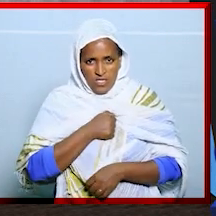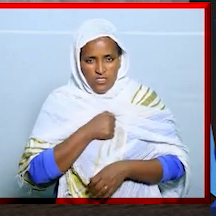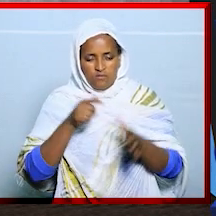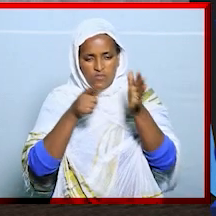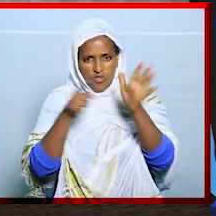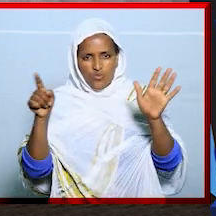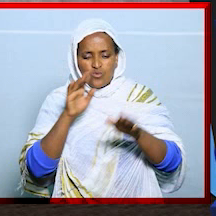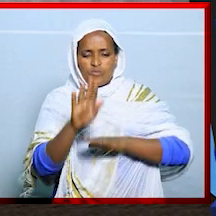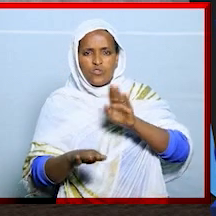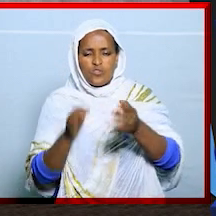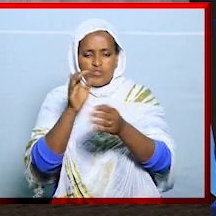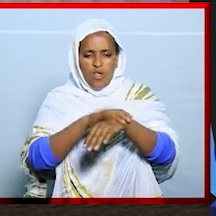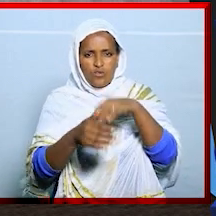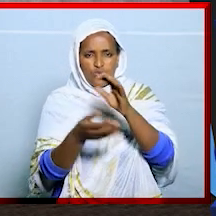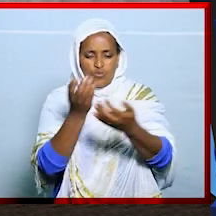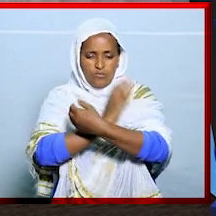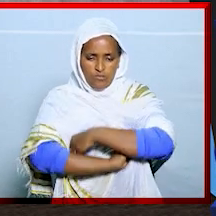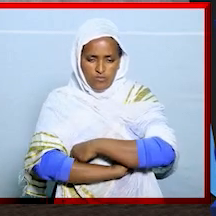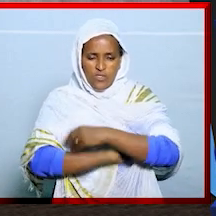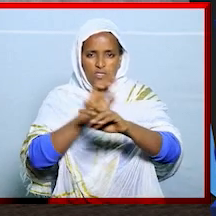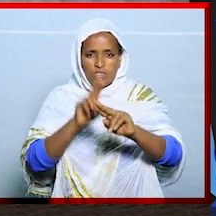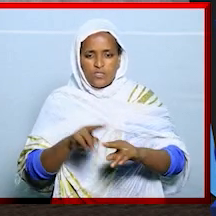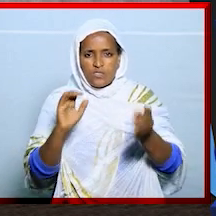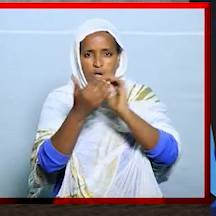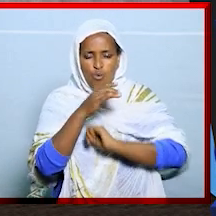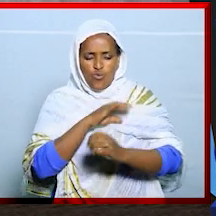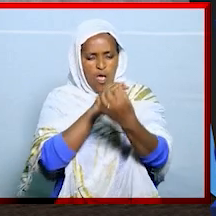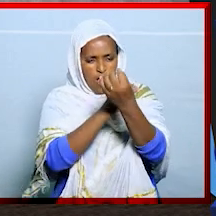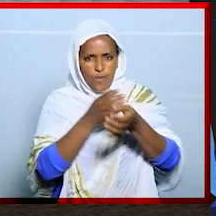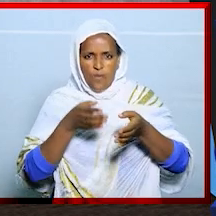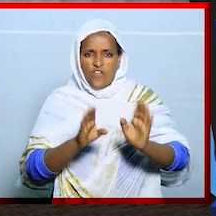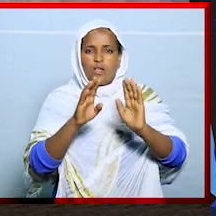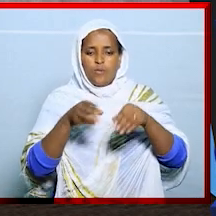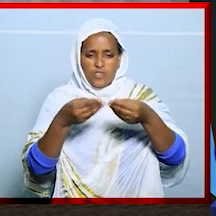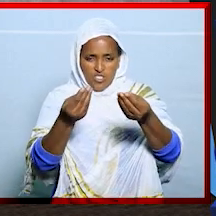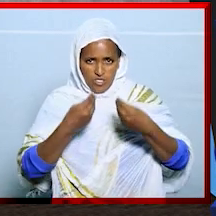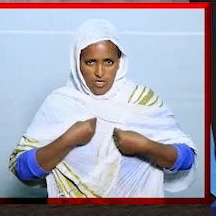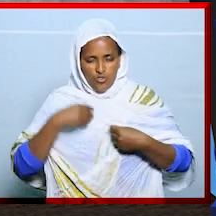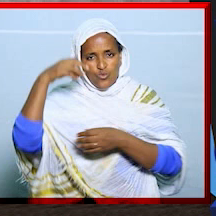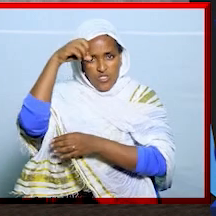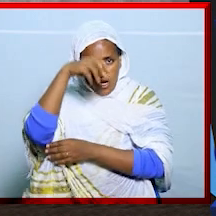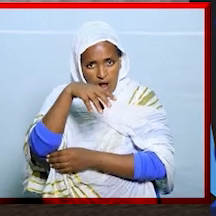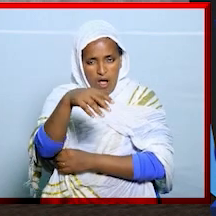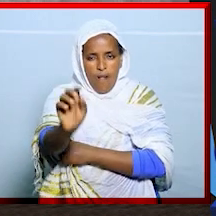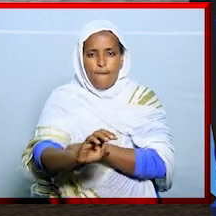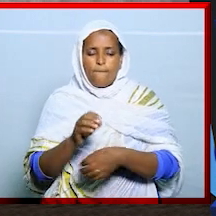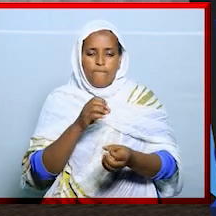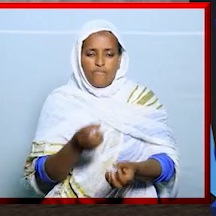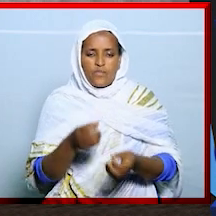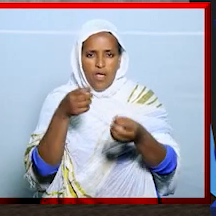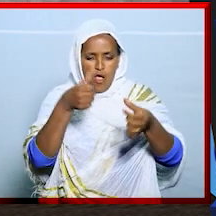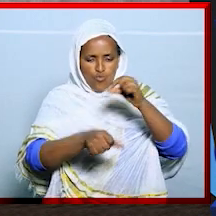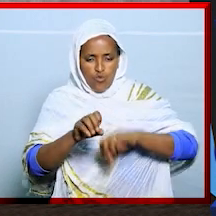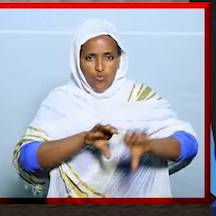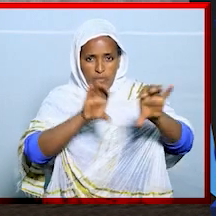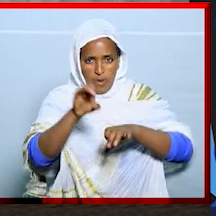ሀዘንን የሚገልጹ ወይም እጃቸውን አጣጥፈው የሚቀመጡ ሳይሆኑ ያቀማቸው በተሰጠቻቸው ጸጋ